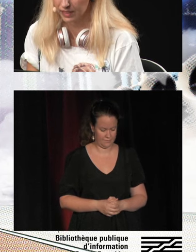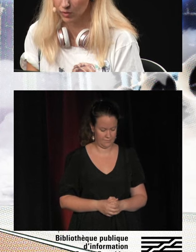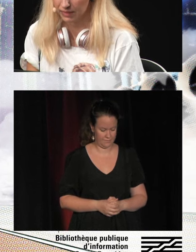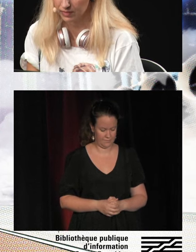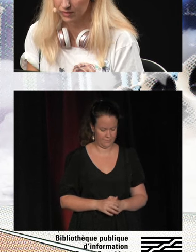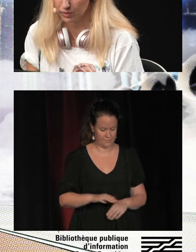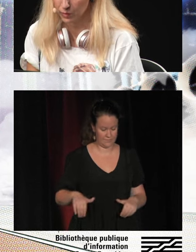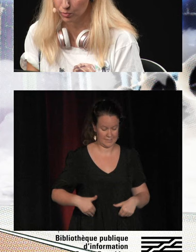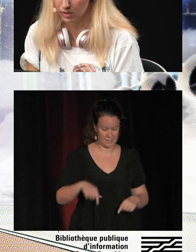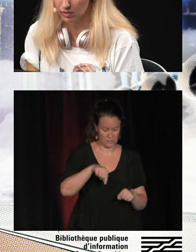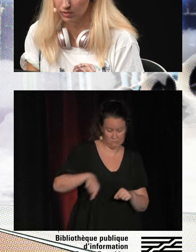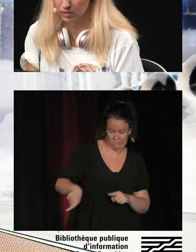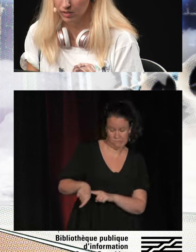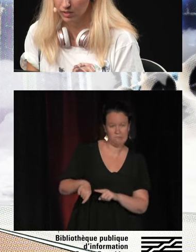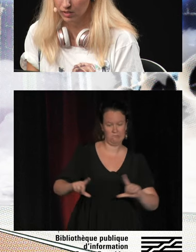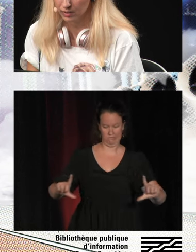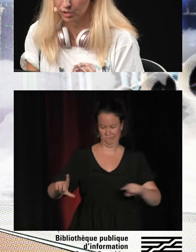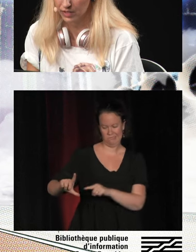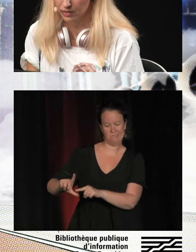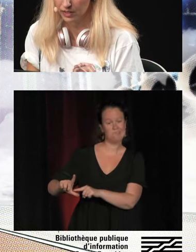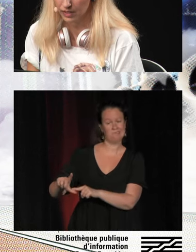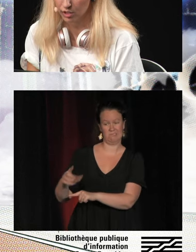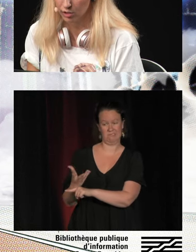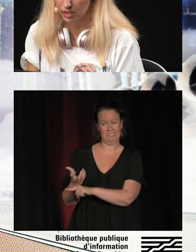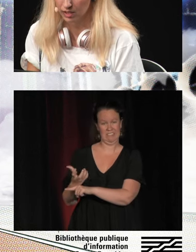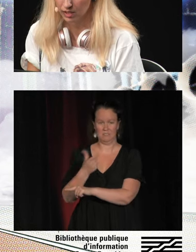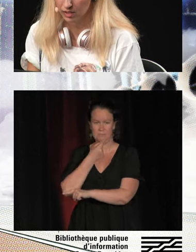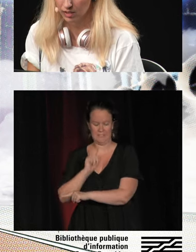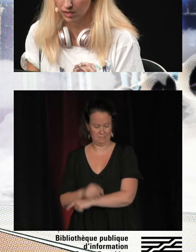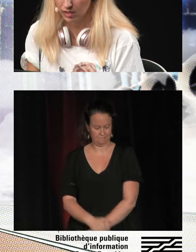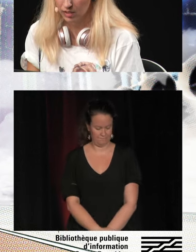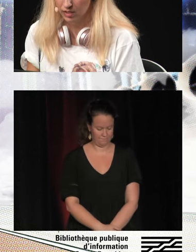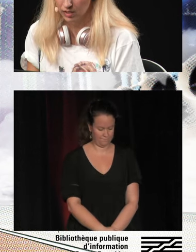C'est le dernier là en bas qui va être un poil gênant à aller rechercher.